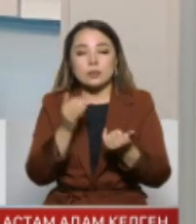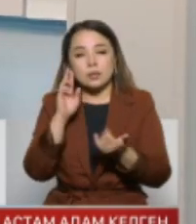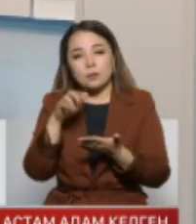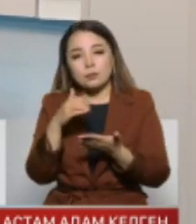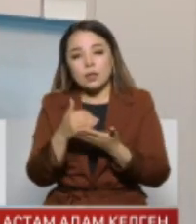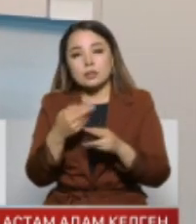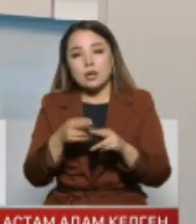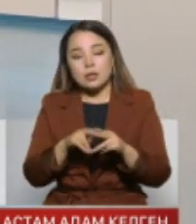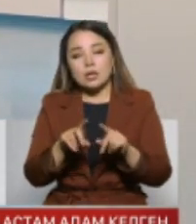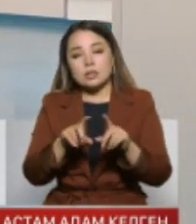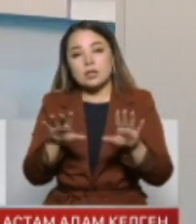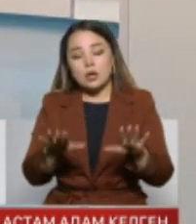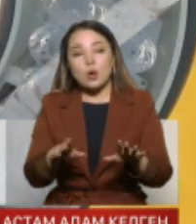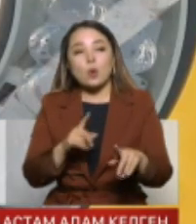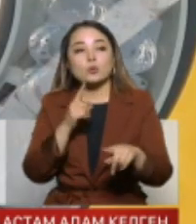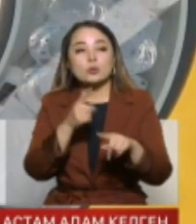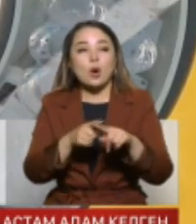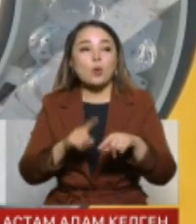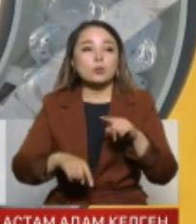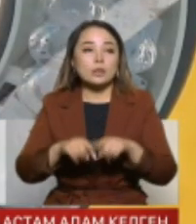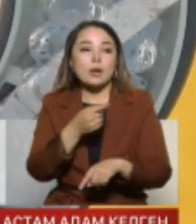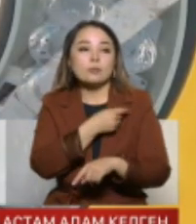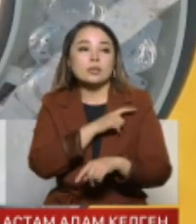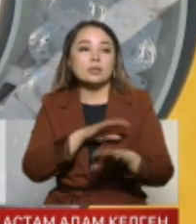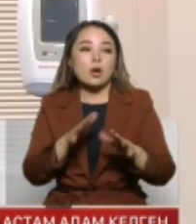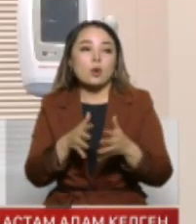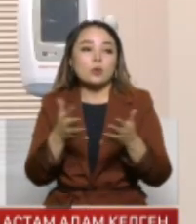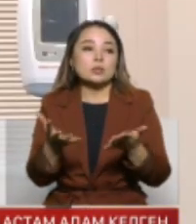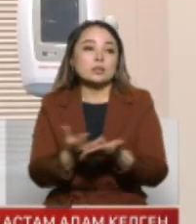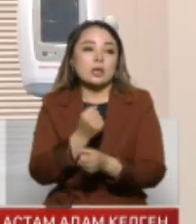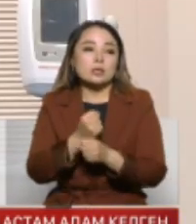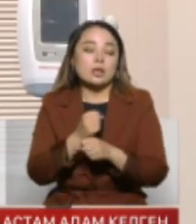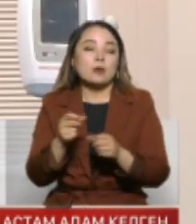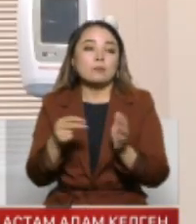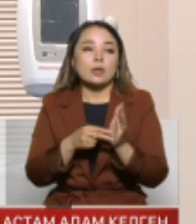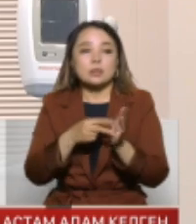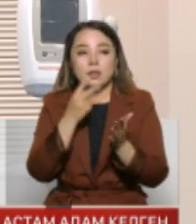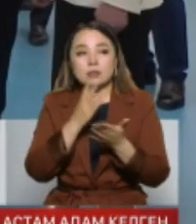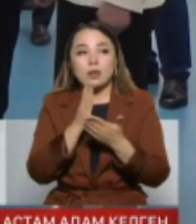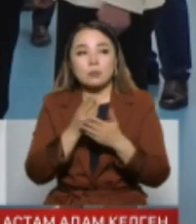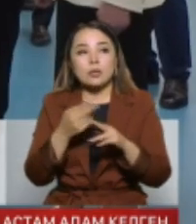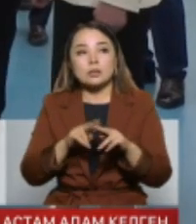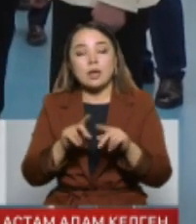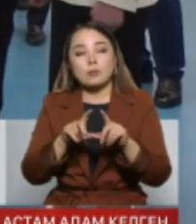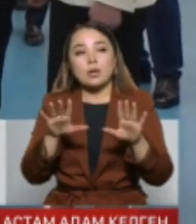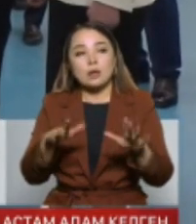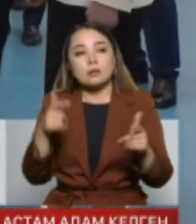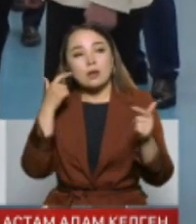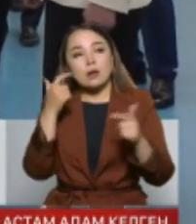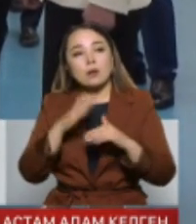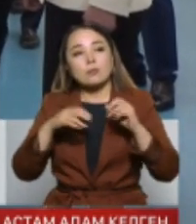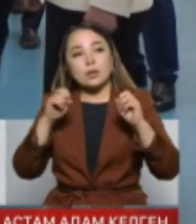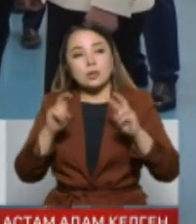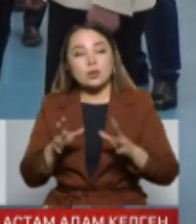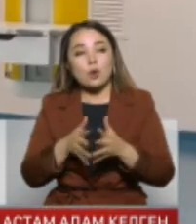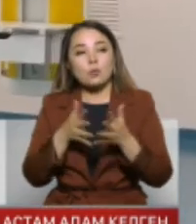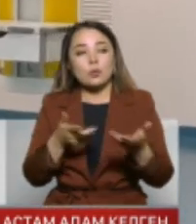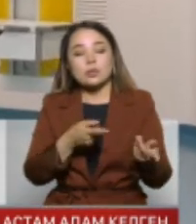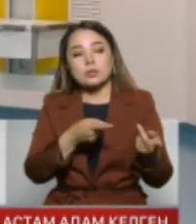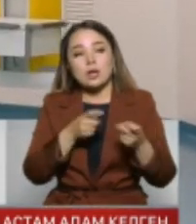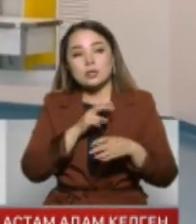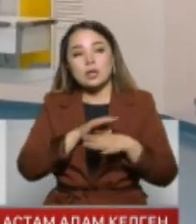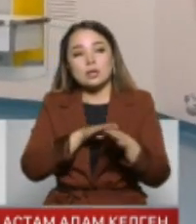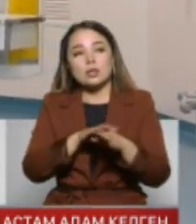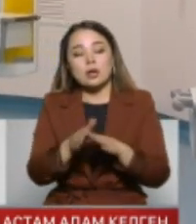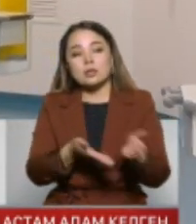басшысы мұндай бірегей нысанның іске қосылуын отандық медицинаның зор жетістігі деп бағалады. Сонымен қатар мекемеге білікті мамандарды көптеп тарту